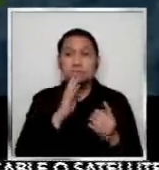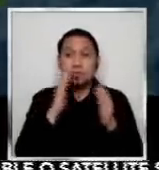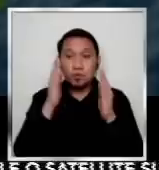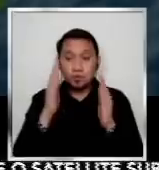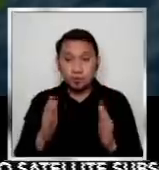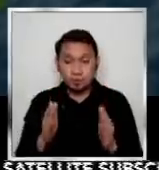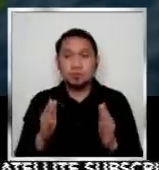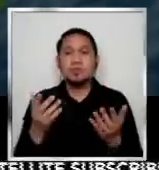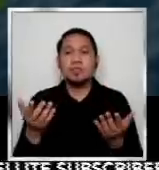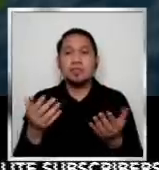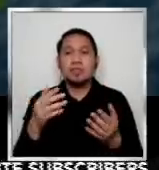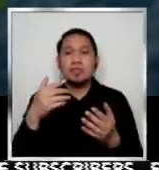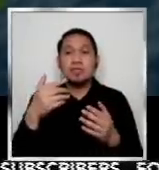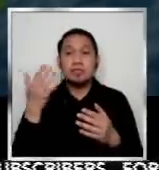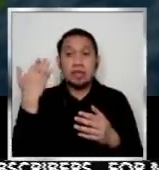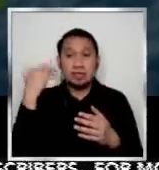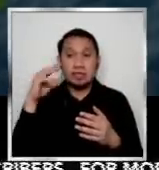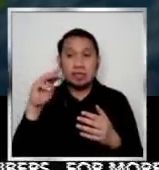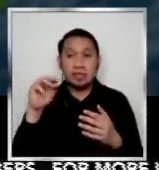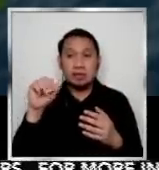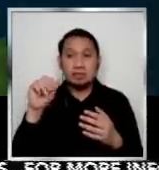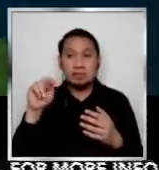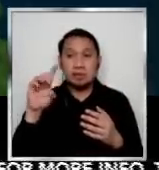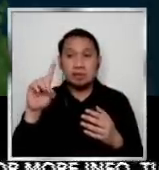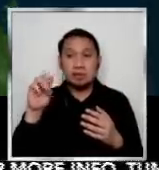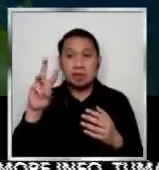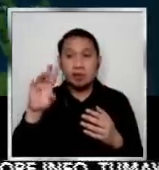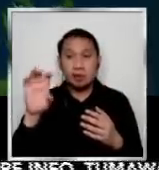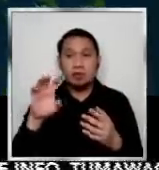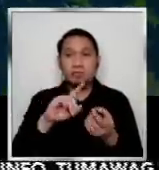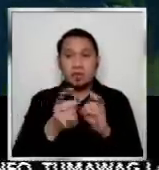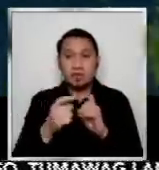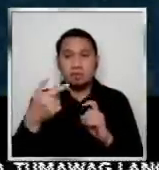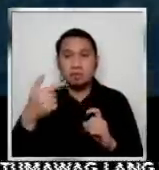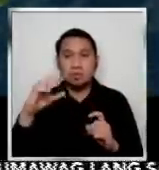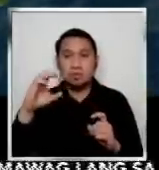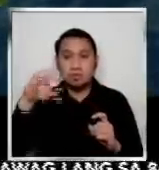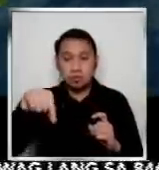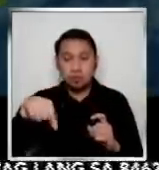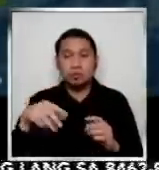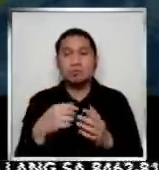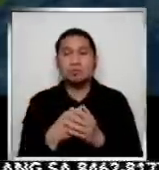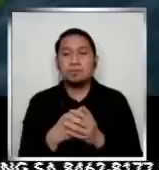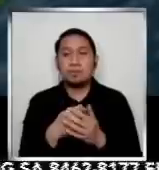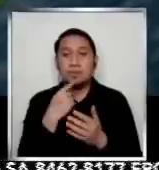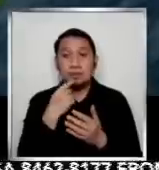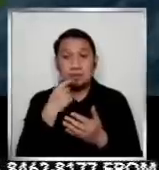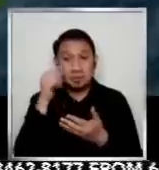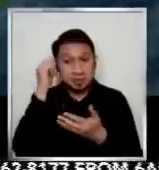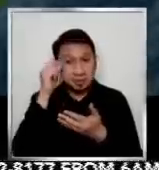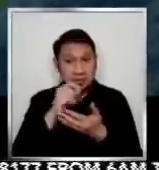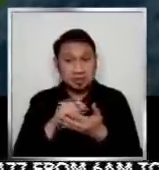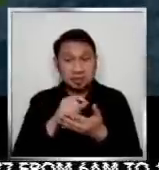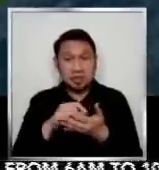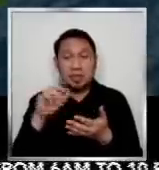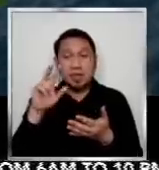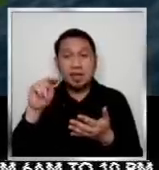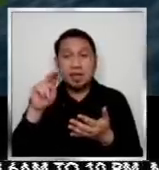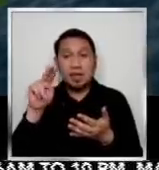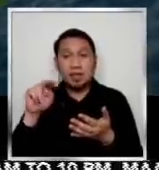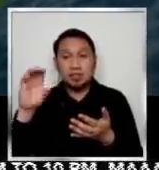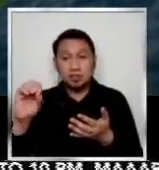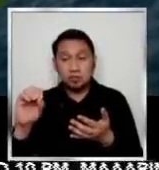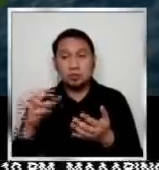City na dating nasa Enhanced Community Quarantine. Sabi naman ni DIAG Secretary Eduardo Anyo, ang Cebu City na nasa ECQ